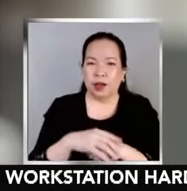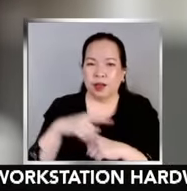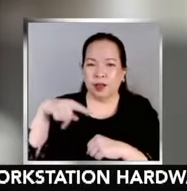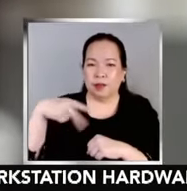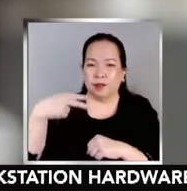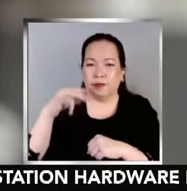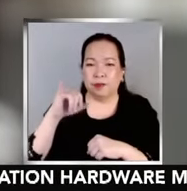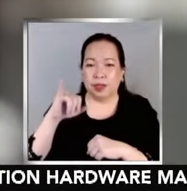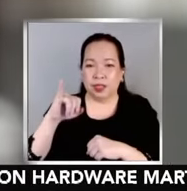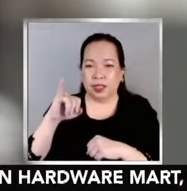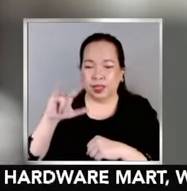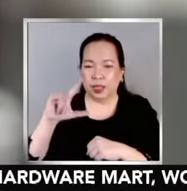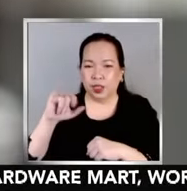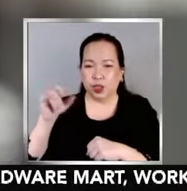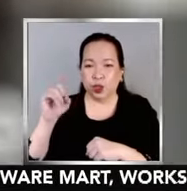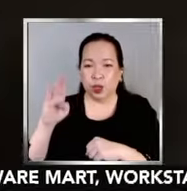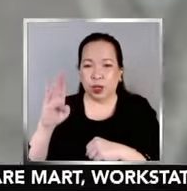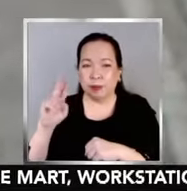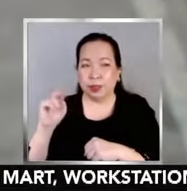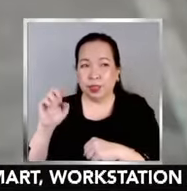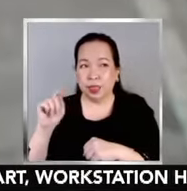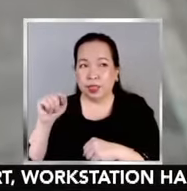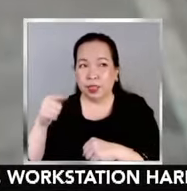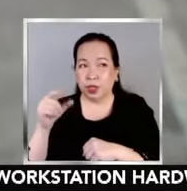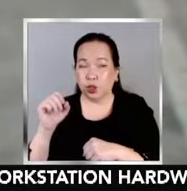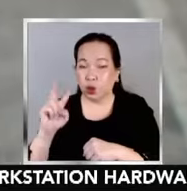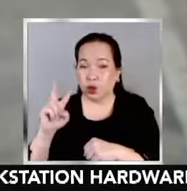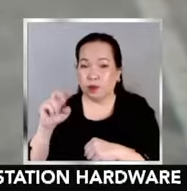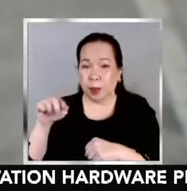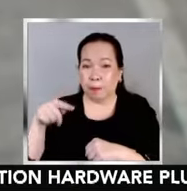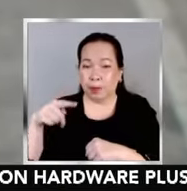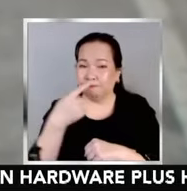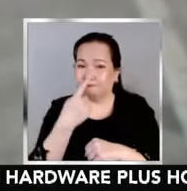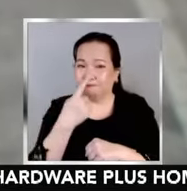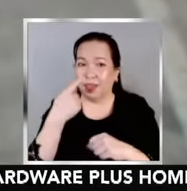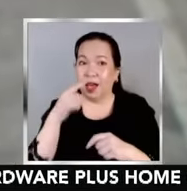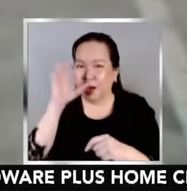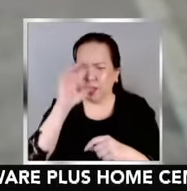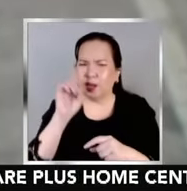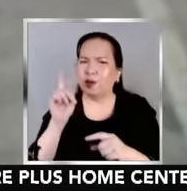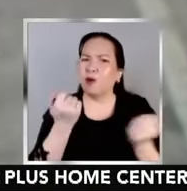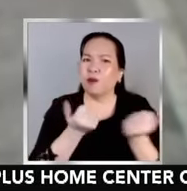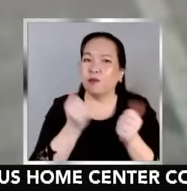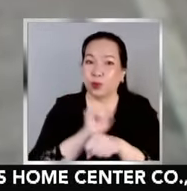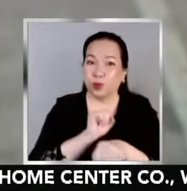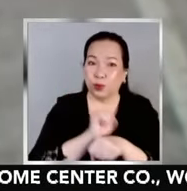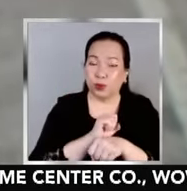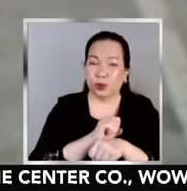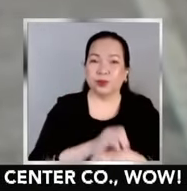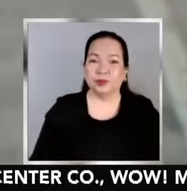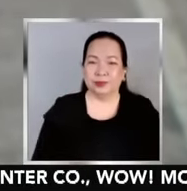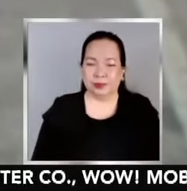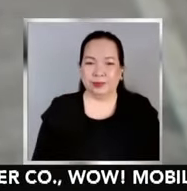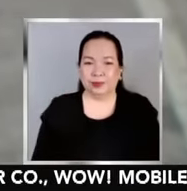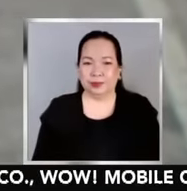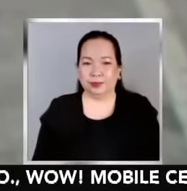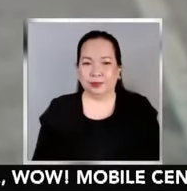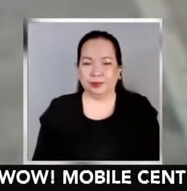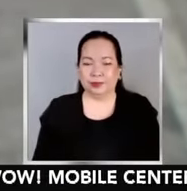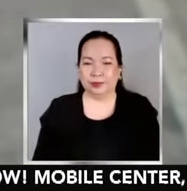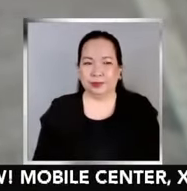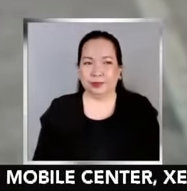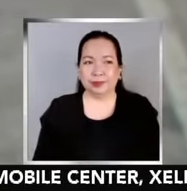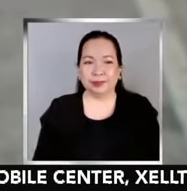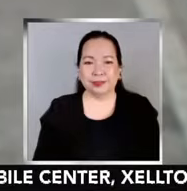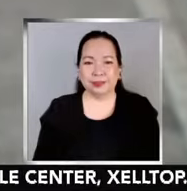philjobnet.gov.ph para malaman ang mga job opening. Para sa GMA Integrated News, Sandra Aguinaldo, nakatutok 24